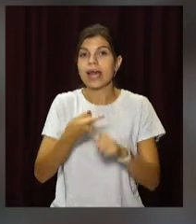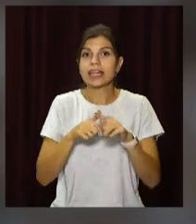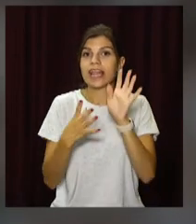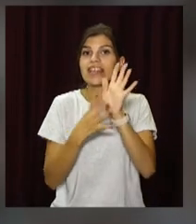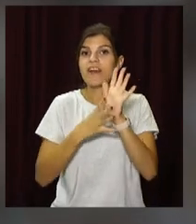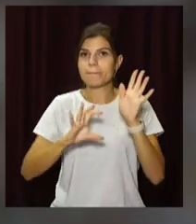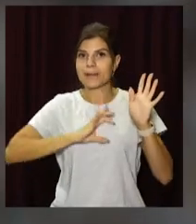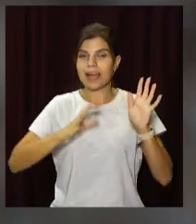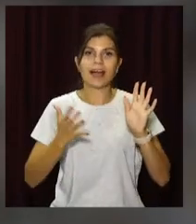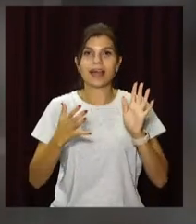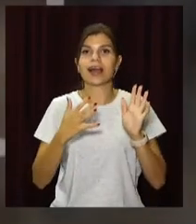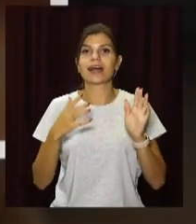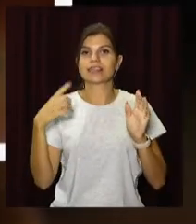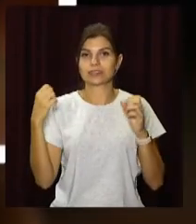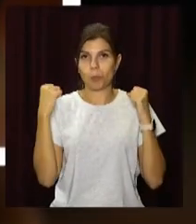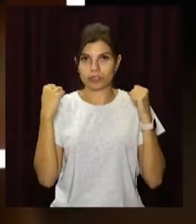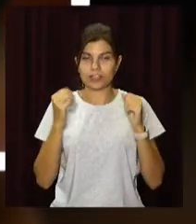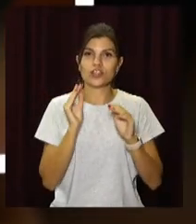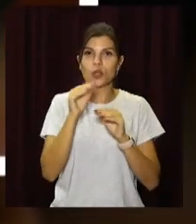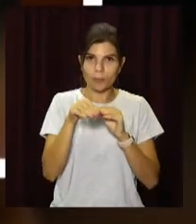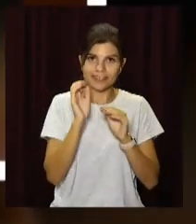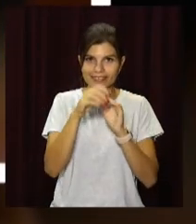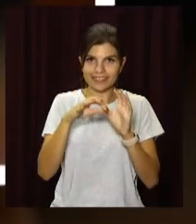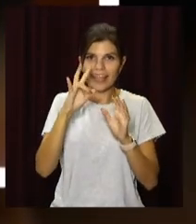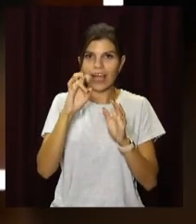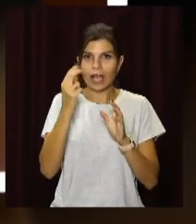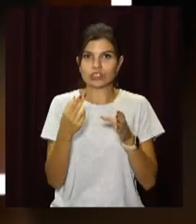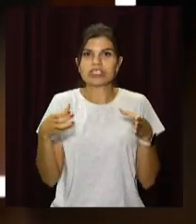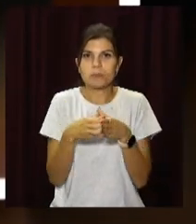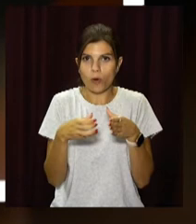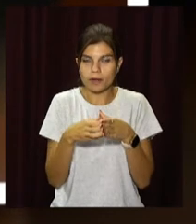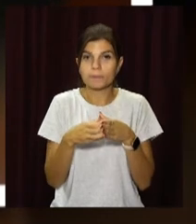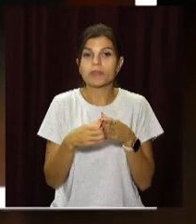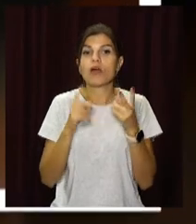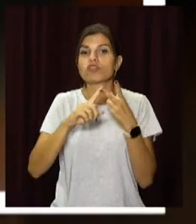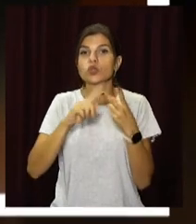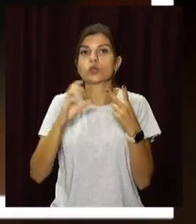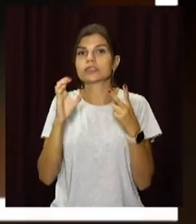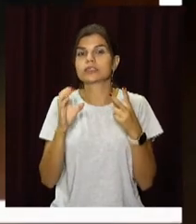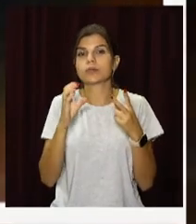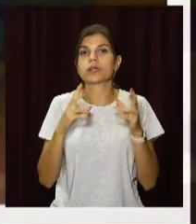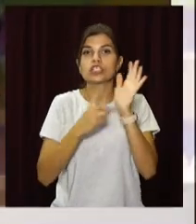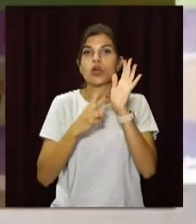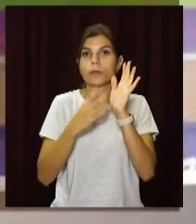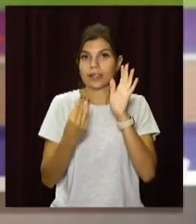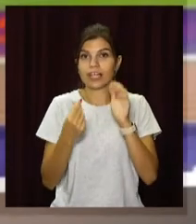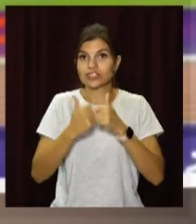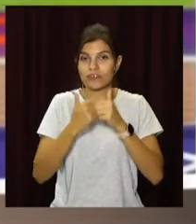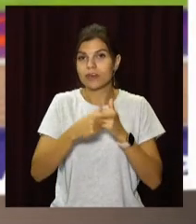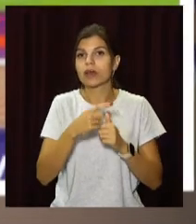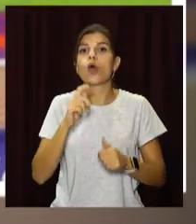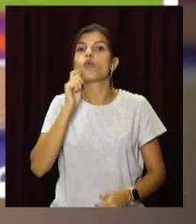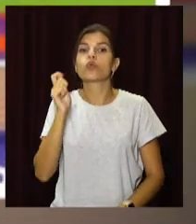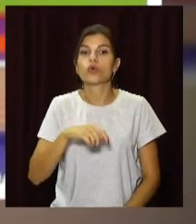9-та медаль, яку спортсмени нашої області додали до скарбнички національної збірної. Друге срібло на початку 7-го дня змагань виборов